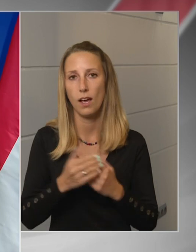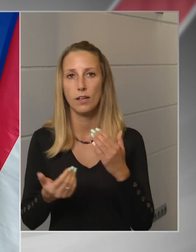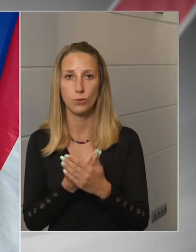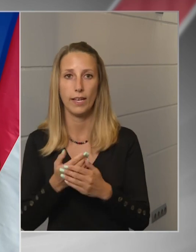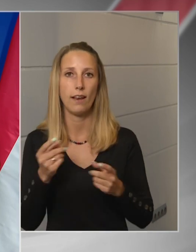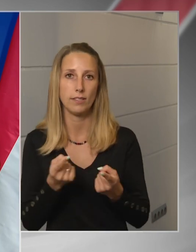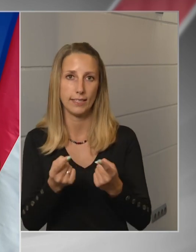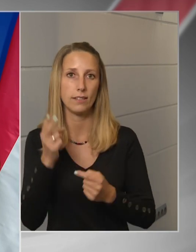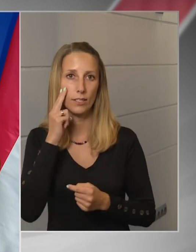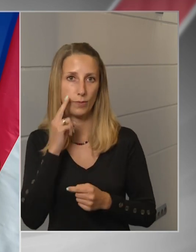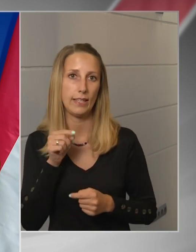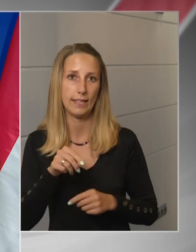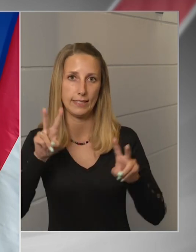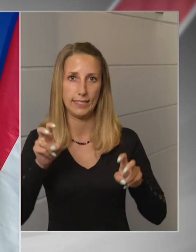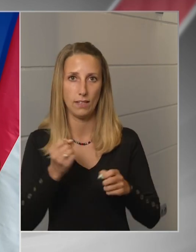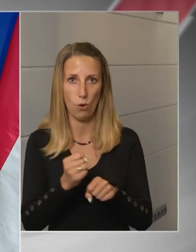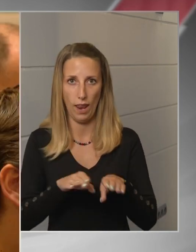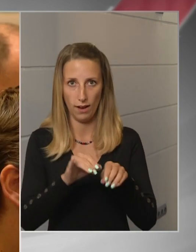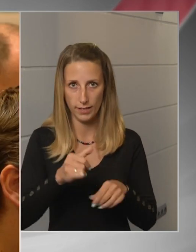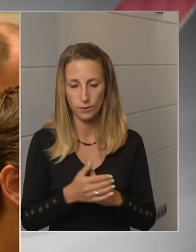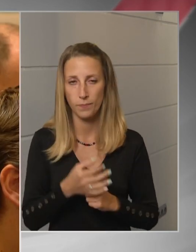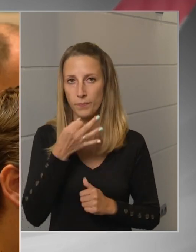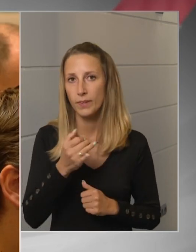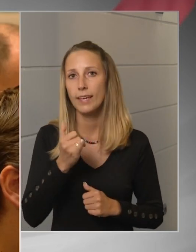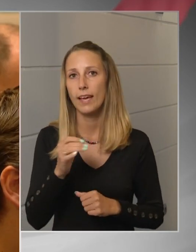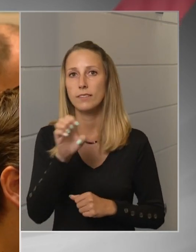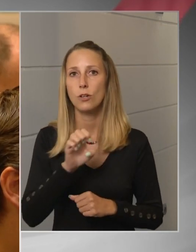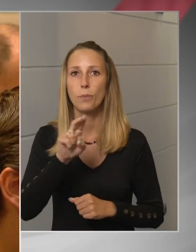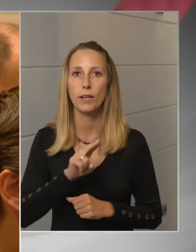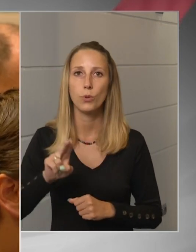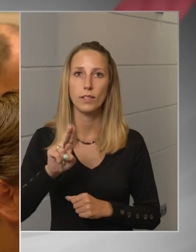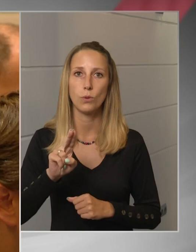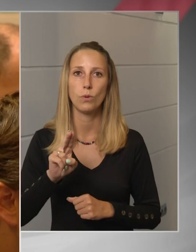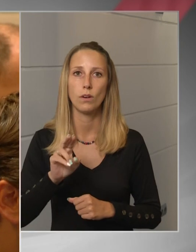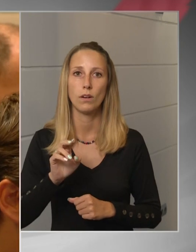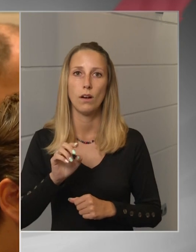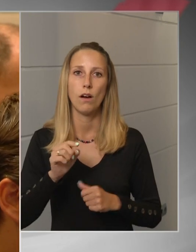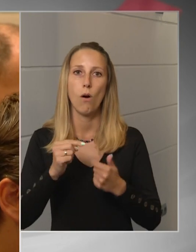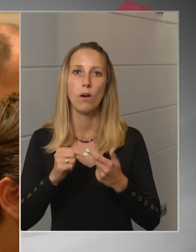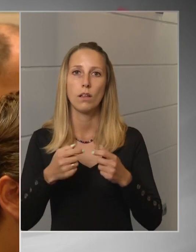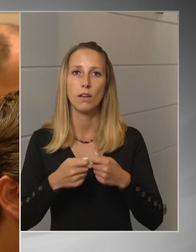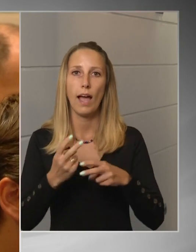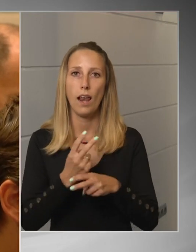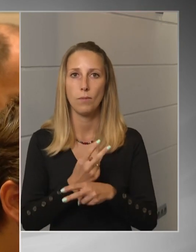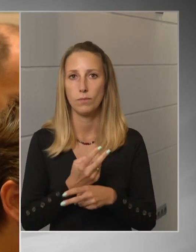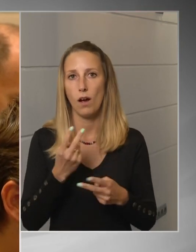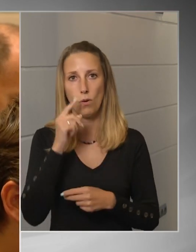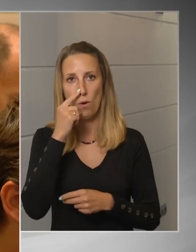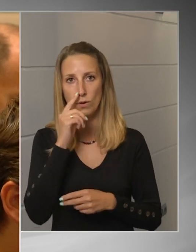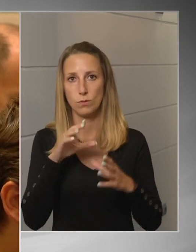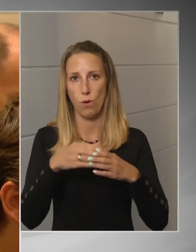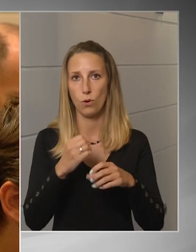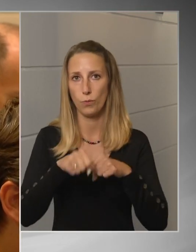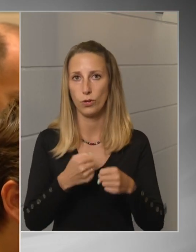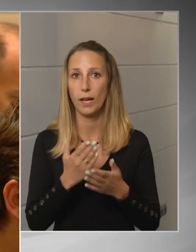hír az ismert, ezt idézte a kolléga is. Igen, hát az Európai Unió azontag államei, ahol orosz blokkok működnek,